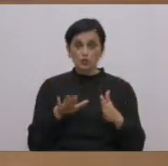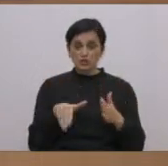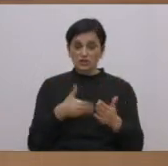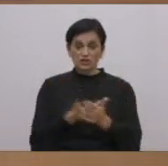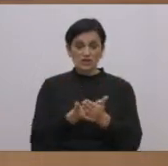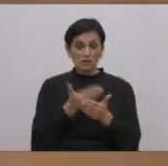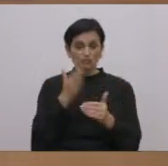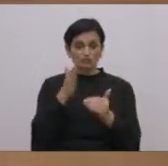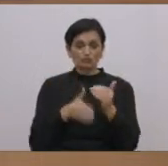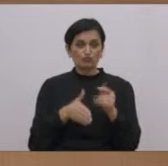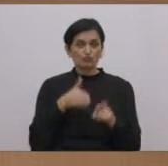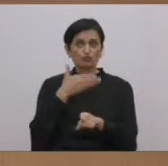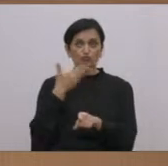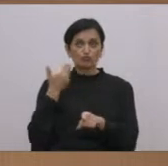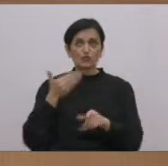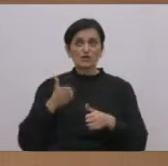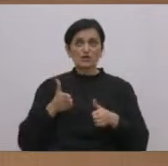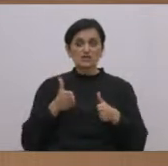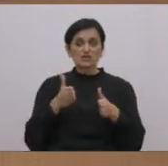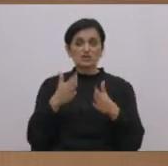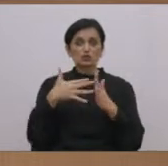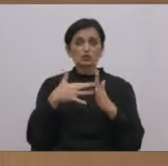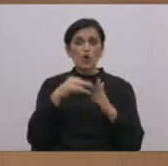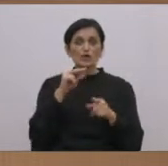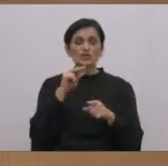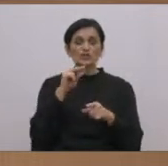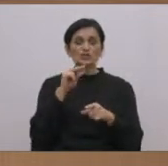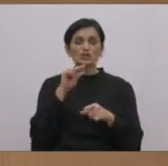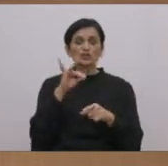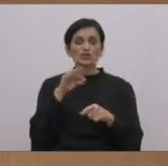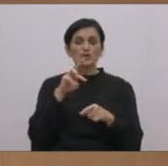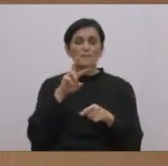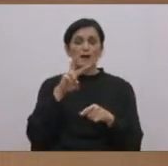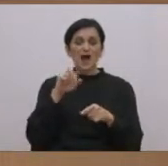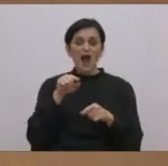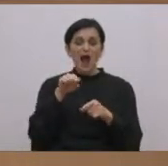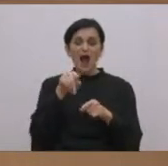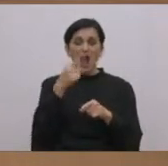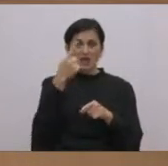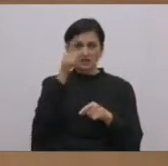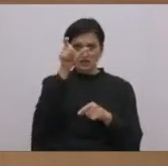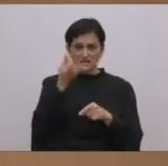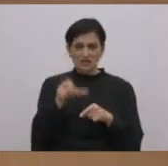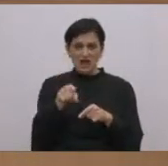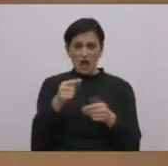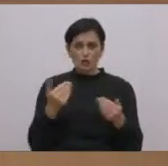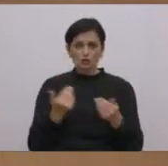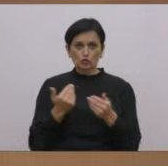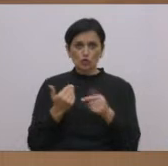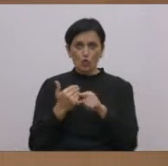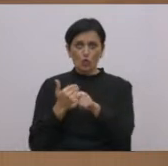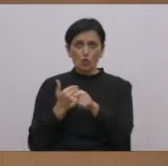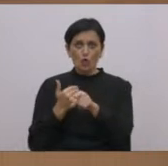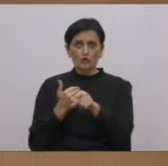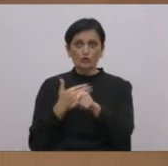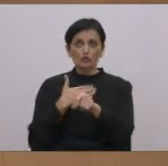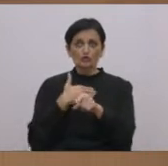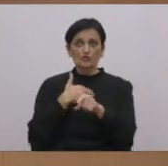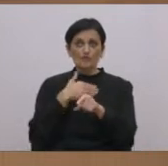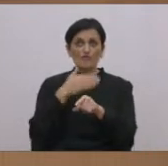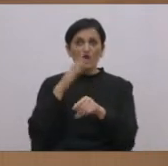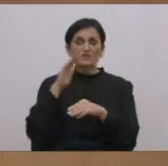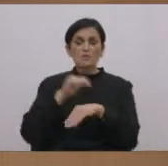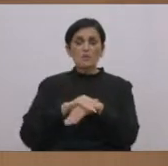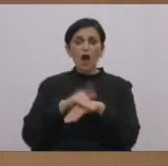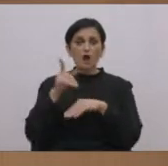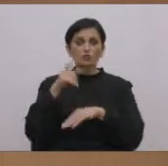დასრულებული არ არის და გზა არ მისულა სოფელ ჭიმღაში, სადაც ერთი კაცი ცხოვრობს, ჩვენი მესაზღვრეა